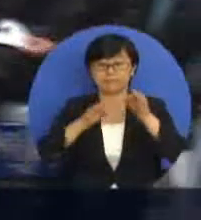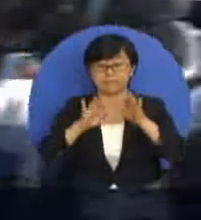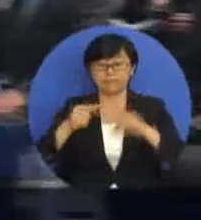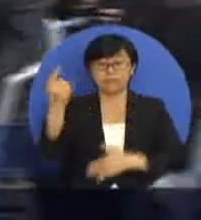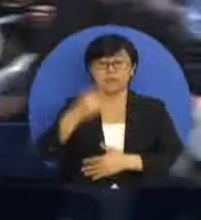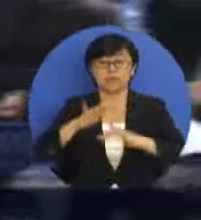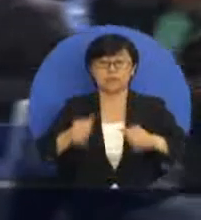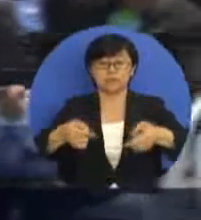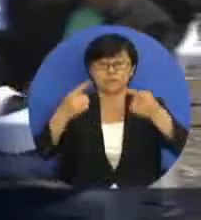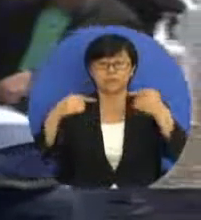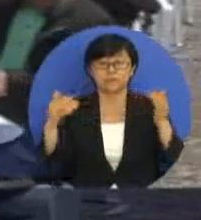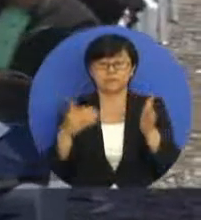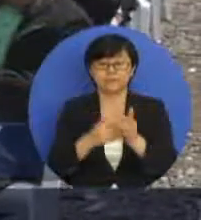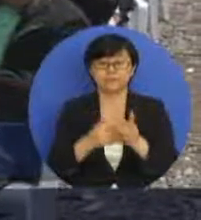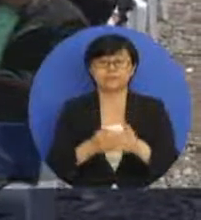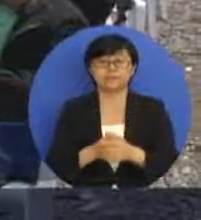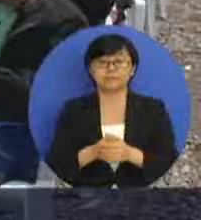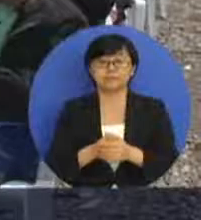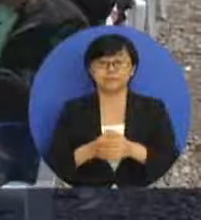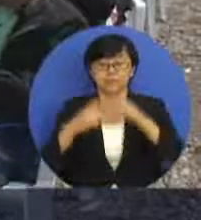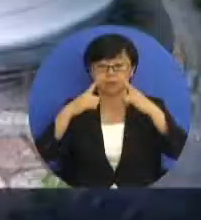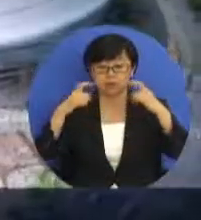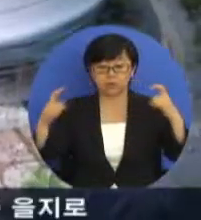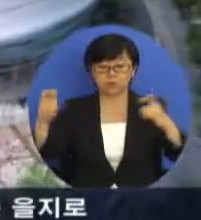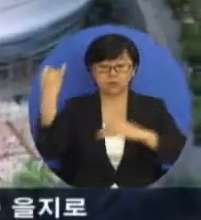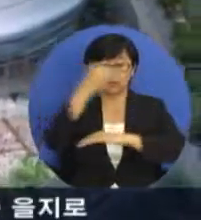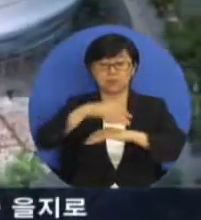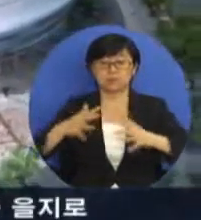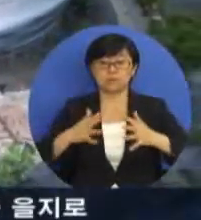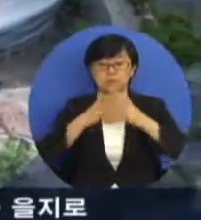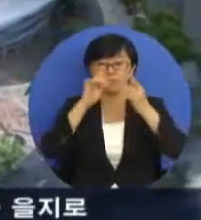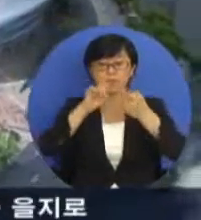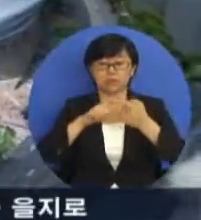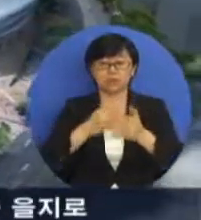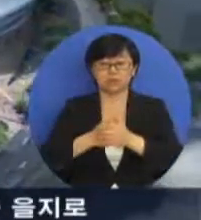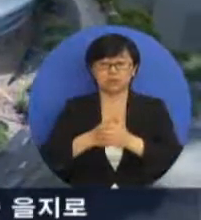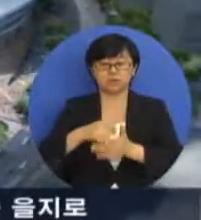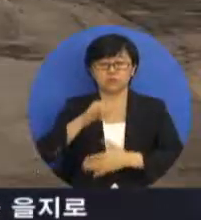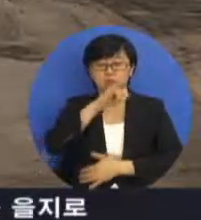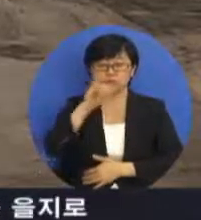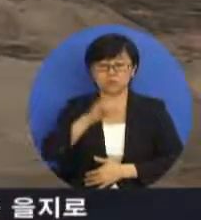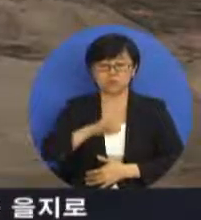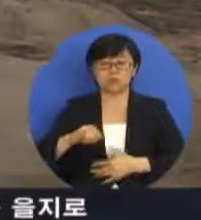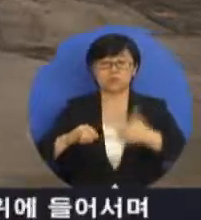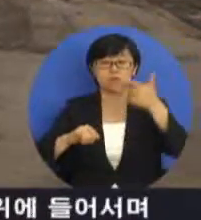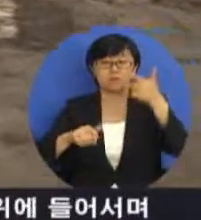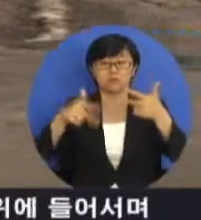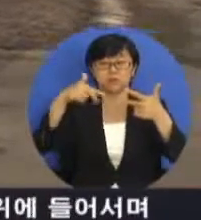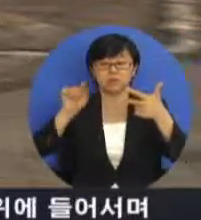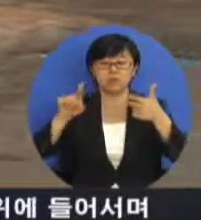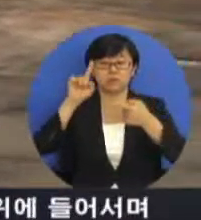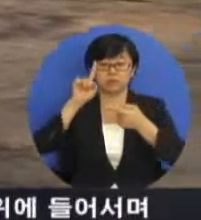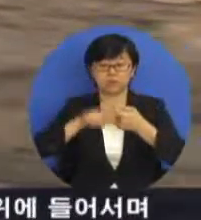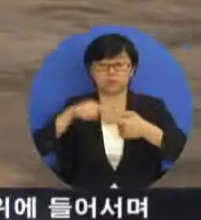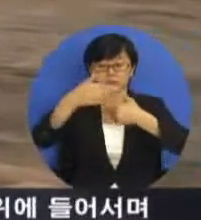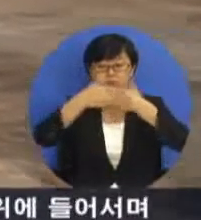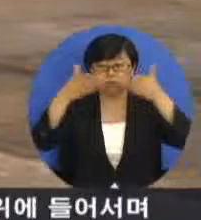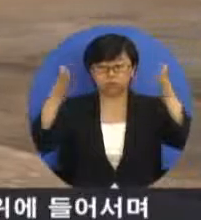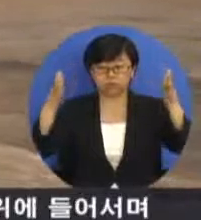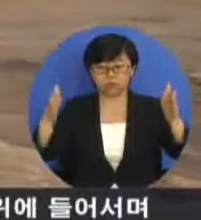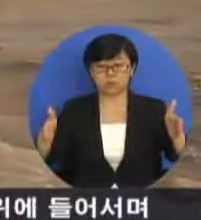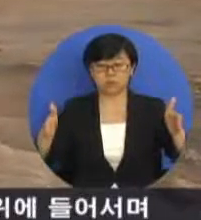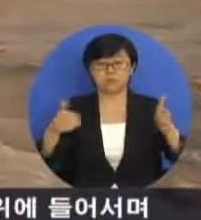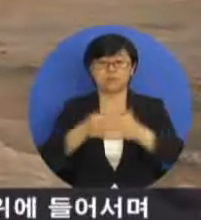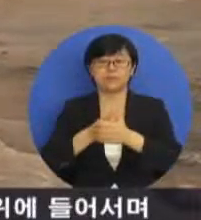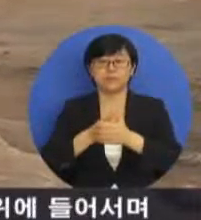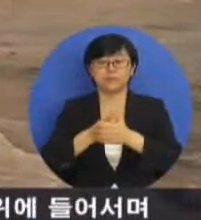주변 상인 등 천여 명이 참석했습니다. 동대문 디자인 플라자인 파크는 중구 을지로 7가 2-1번지 부근